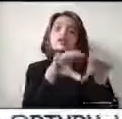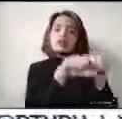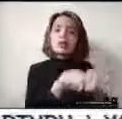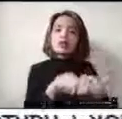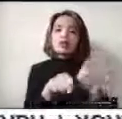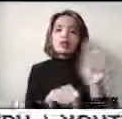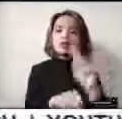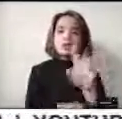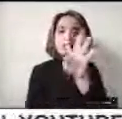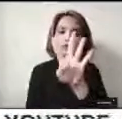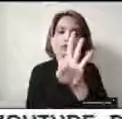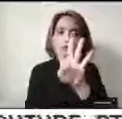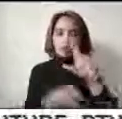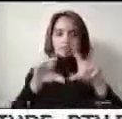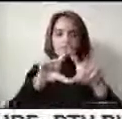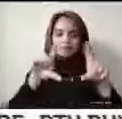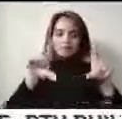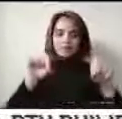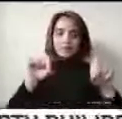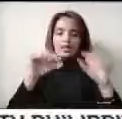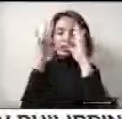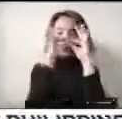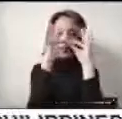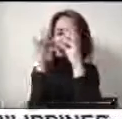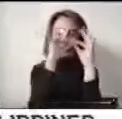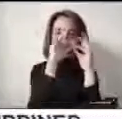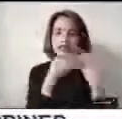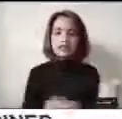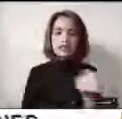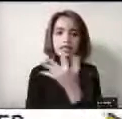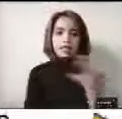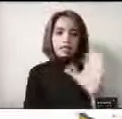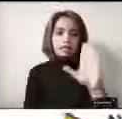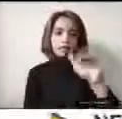sa Dipakulaw MPS at 2nd Maneuver Force Platoon sa